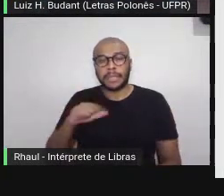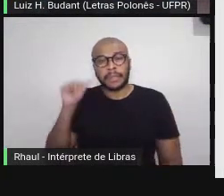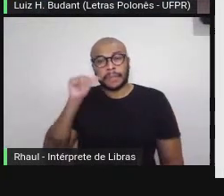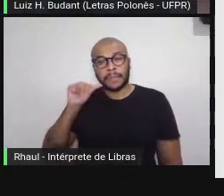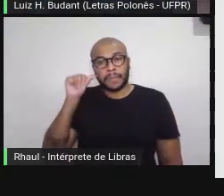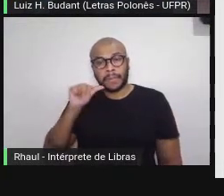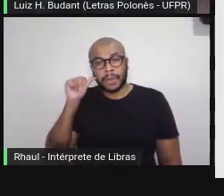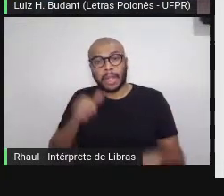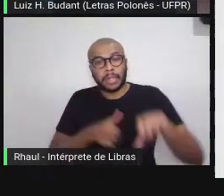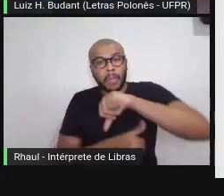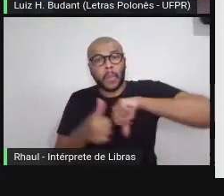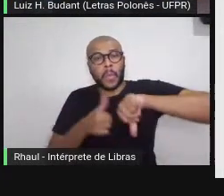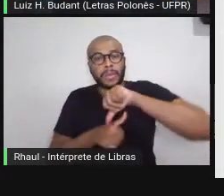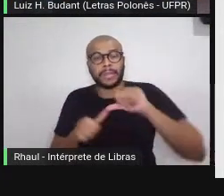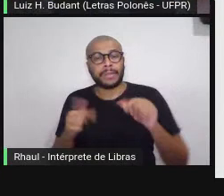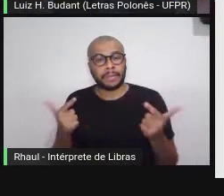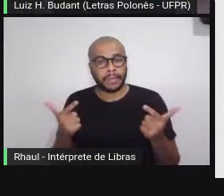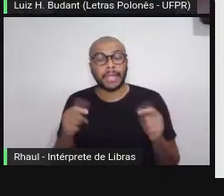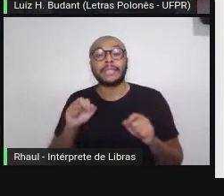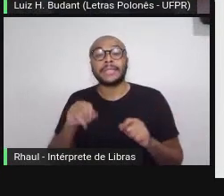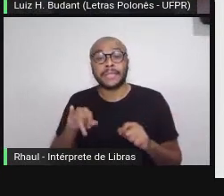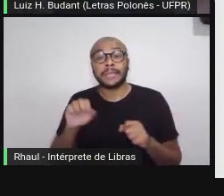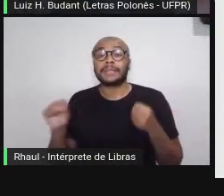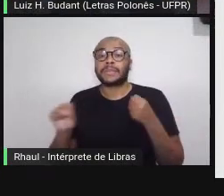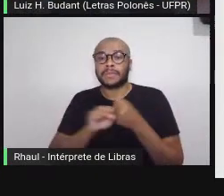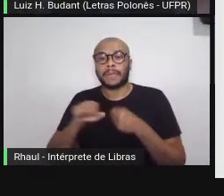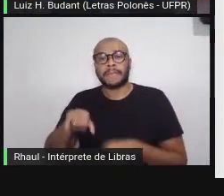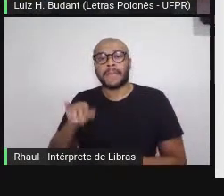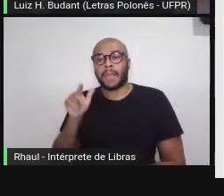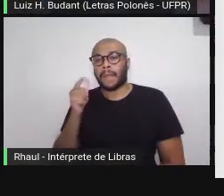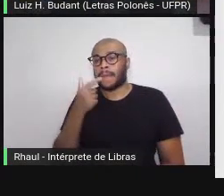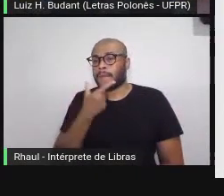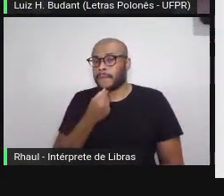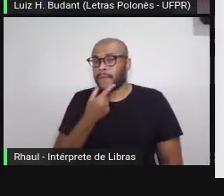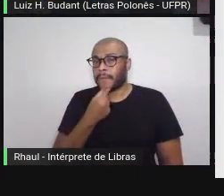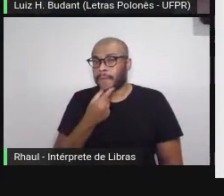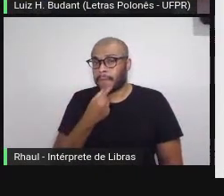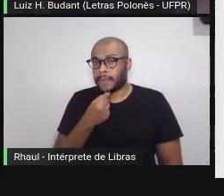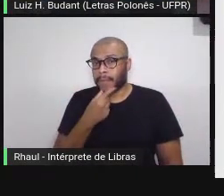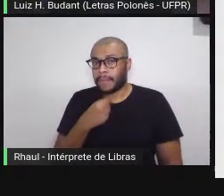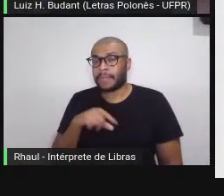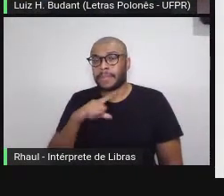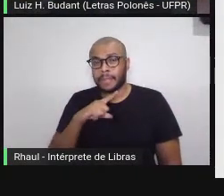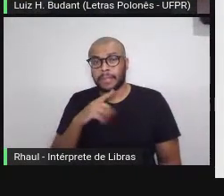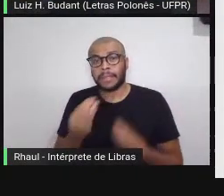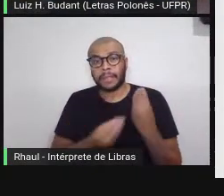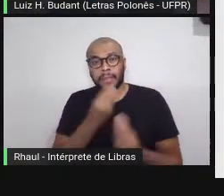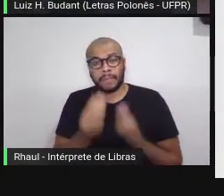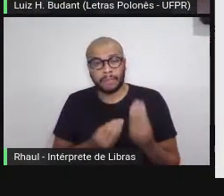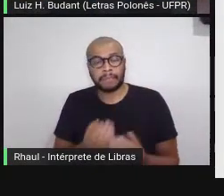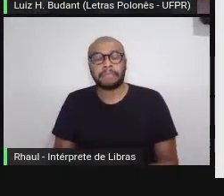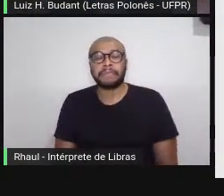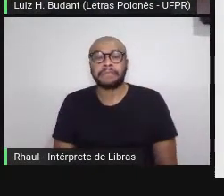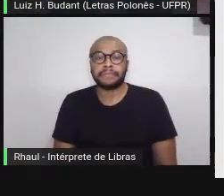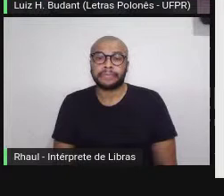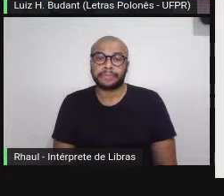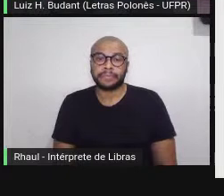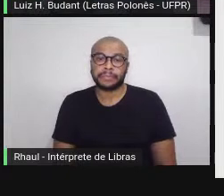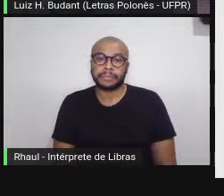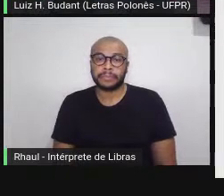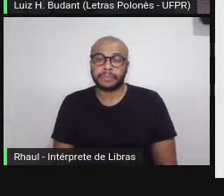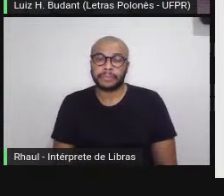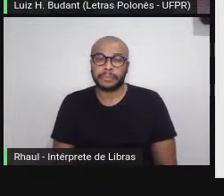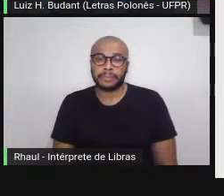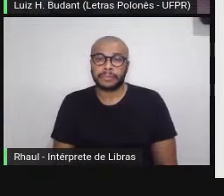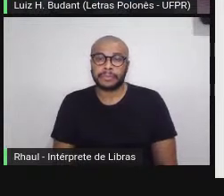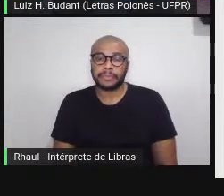eles não mudam. Quando se for um substantivo masculino, por exemplo, to jest Iza Nowak, nie ma Izy Nowak, przyglądam się